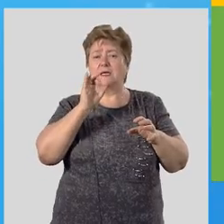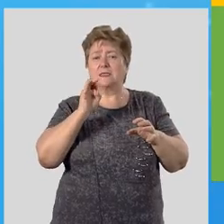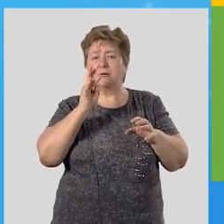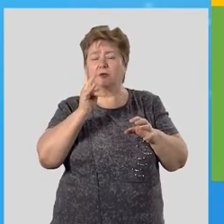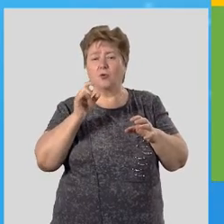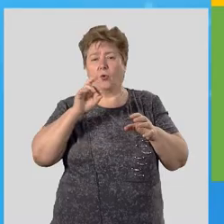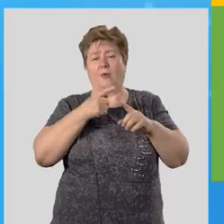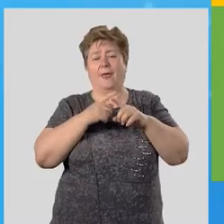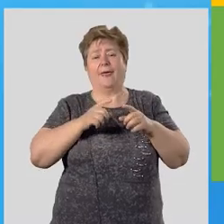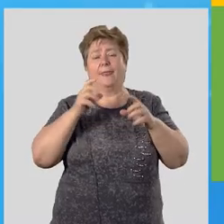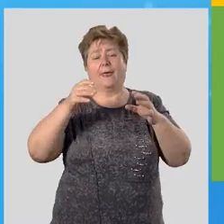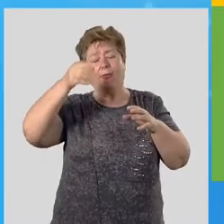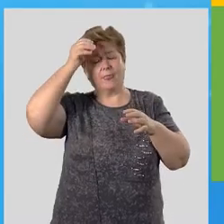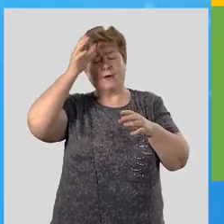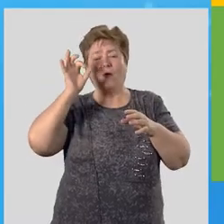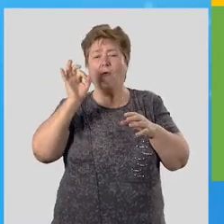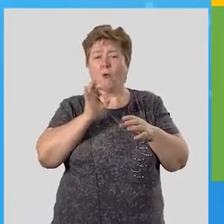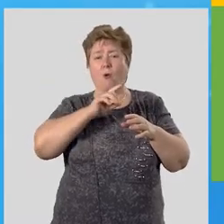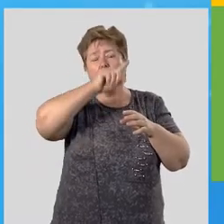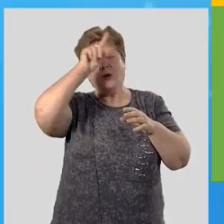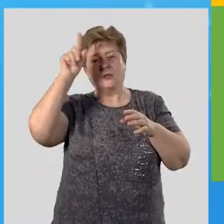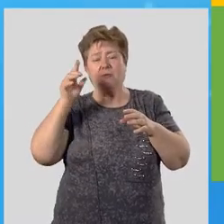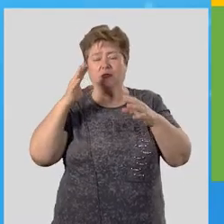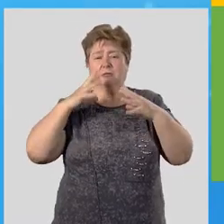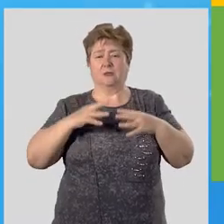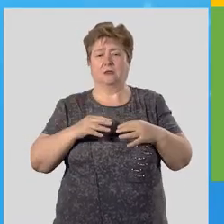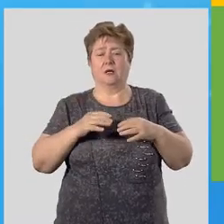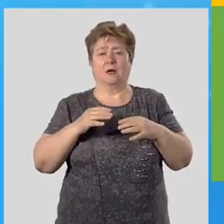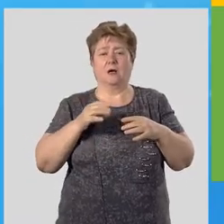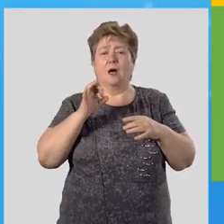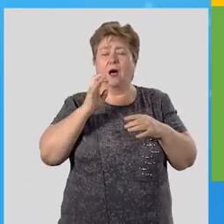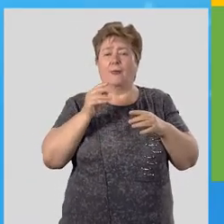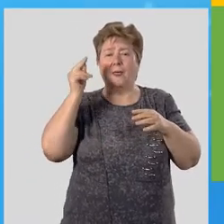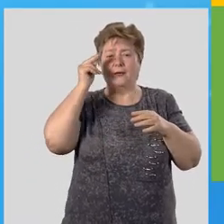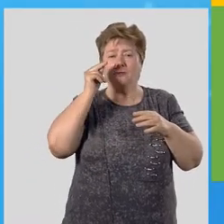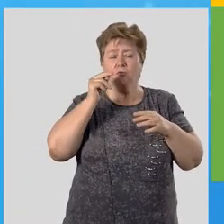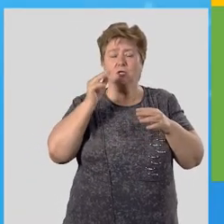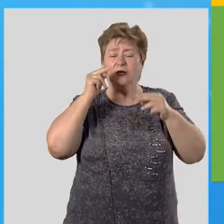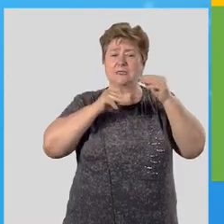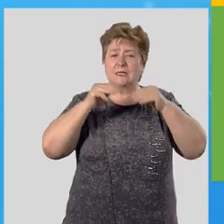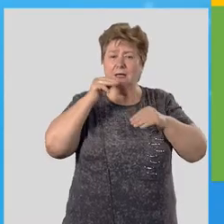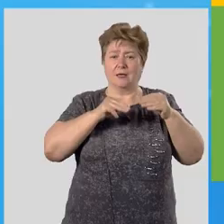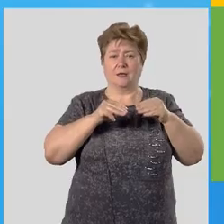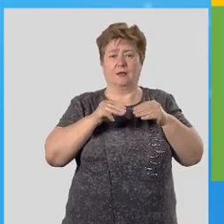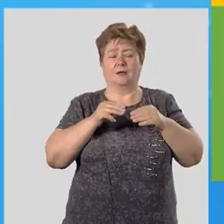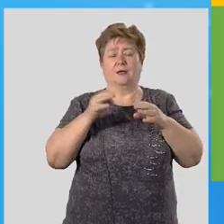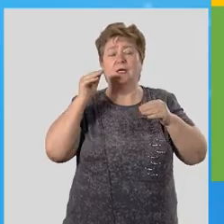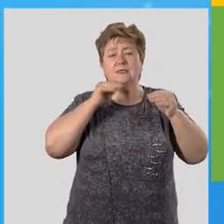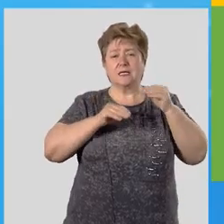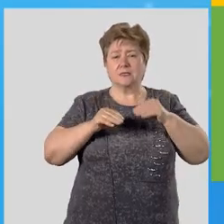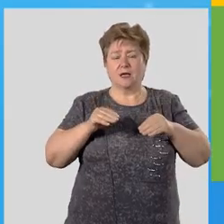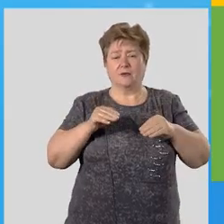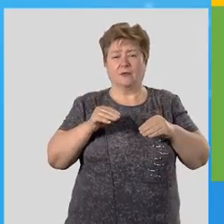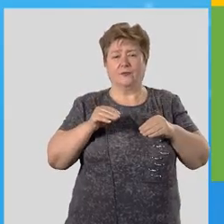Астрономия – это наука о небесных телах. Она изучает их строение,